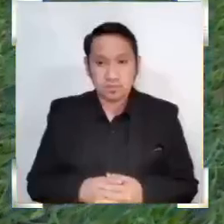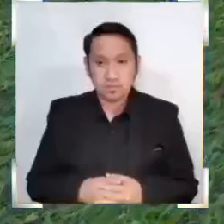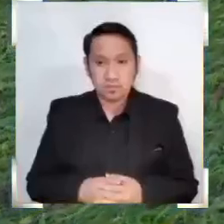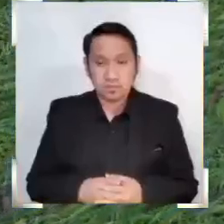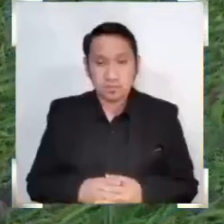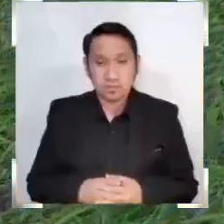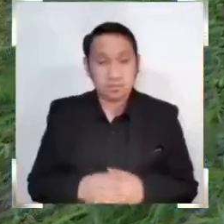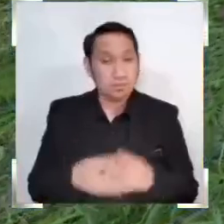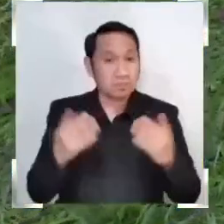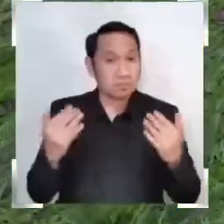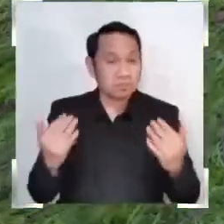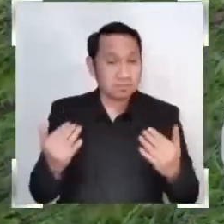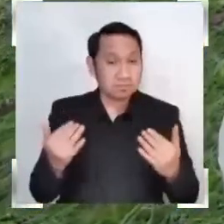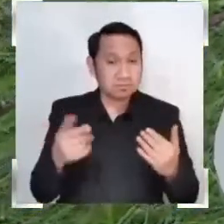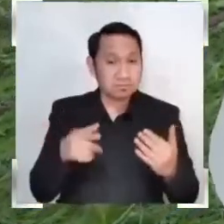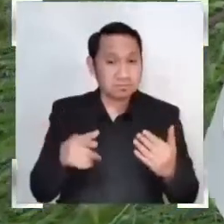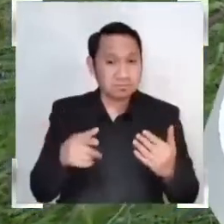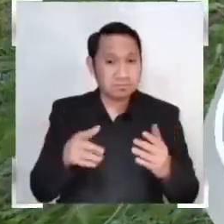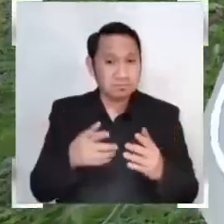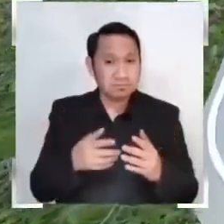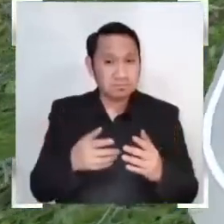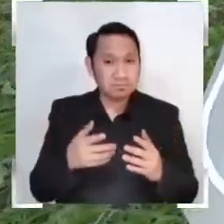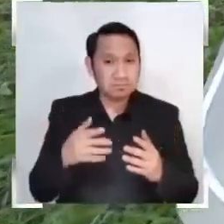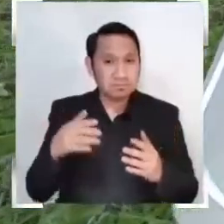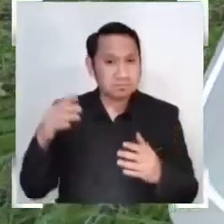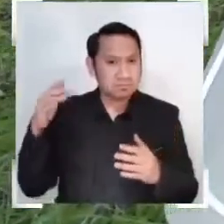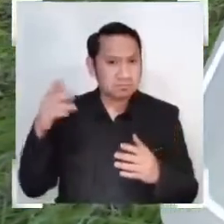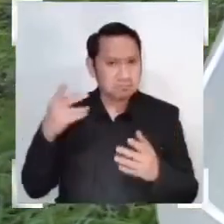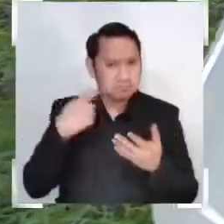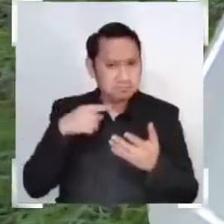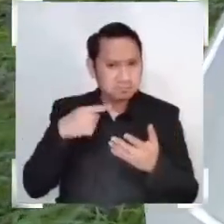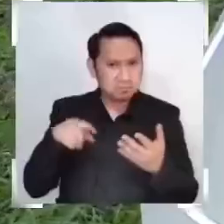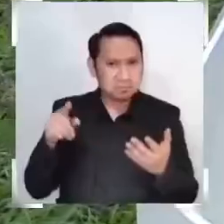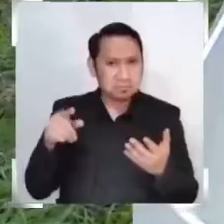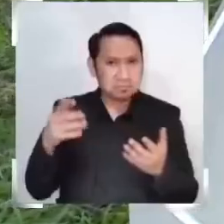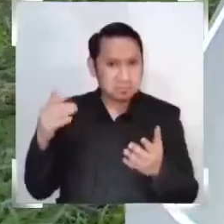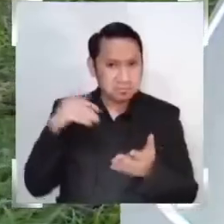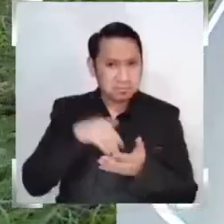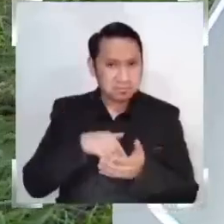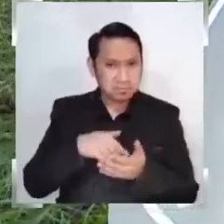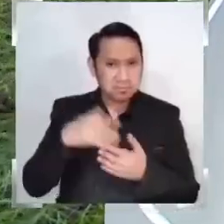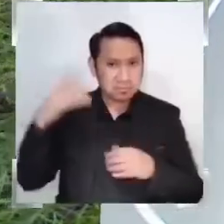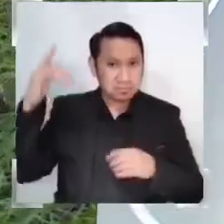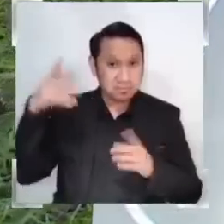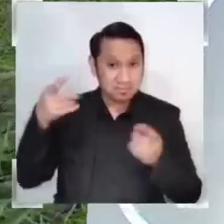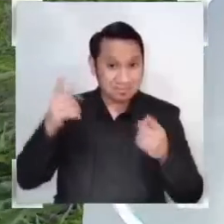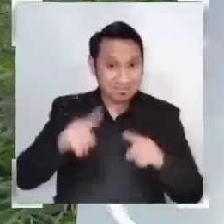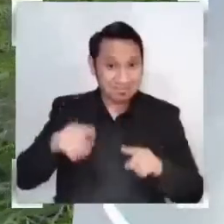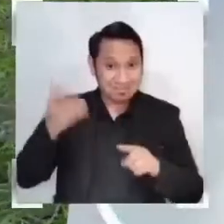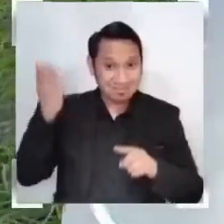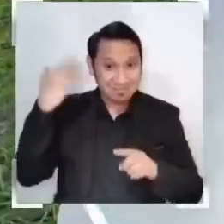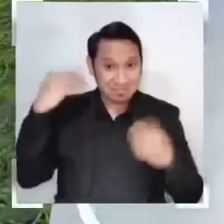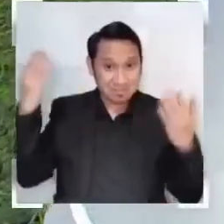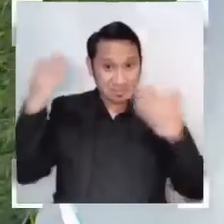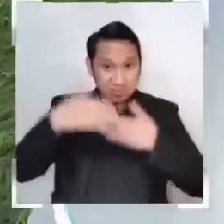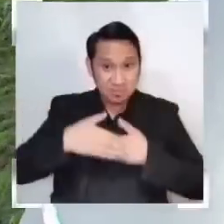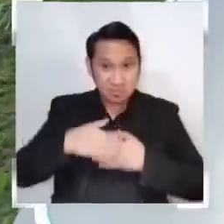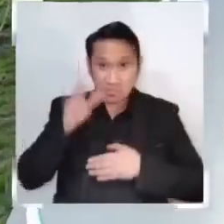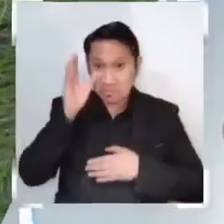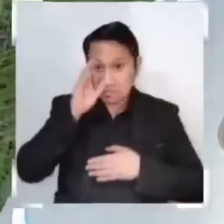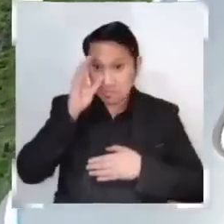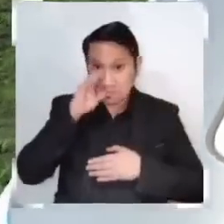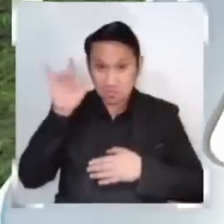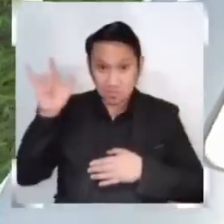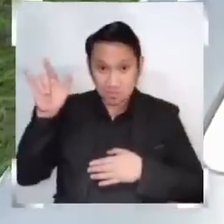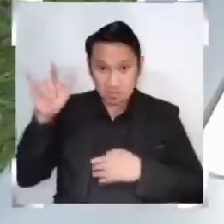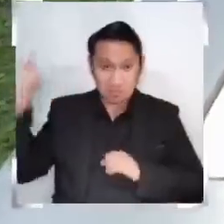Sinisikap pa rin maalis ang eroplano galing South Korea na sumadsad kagabi sa runway ng Mactan-Cebu International Airport. Dahil sa aksidente,